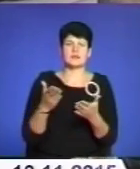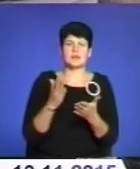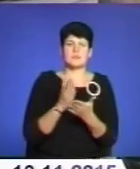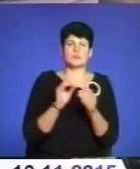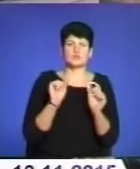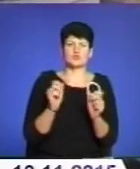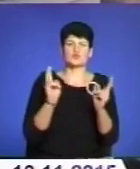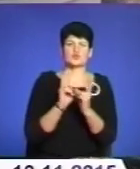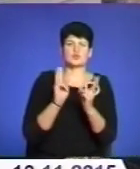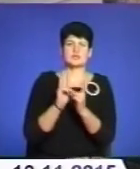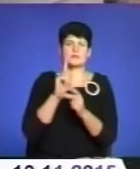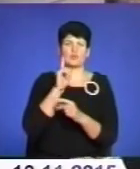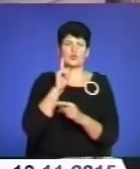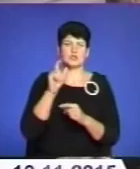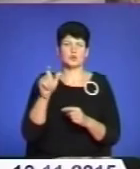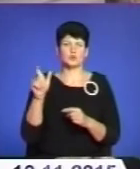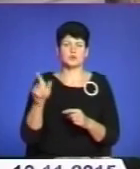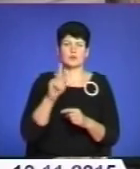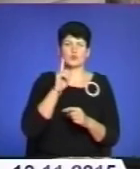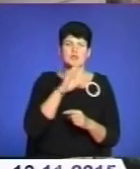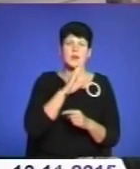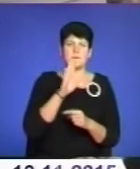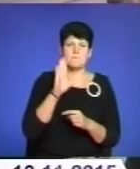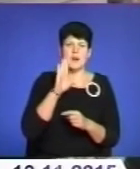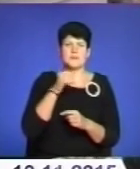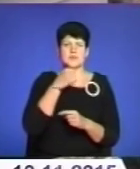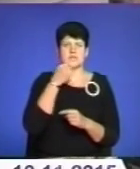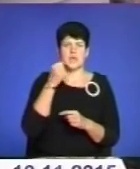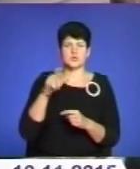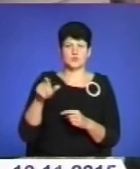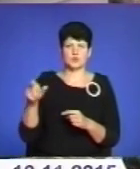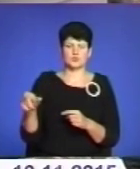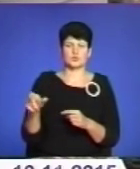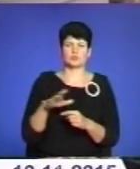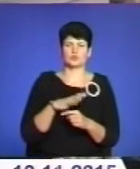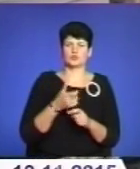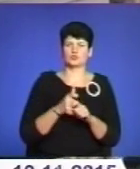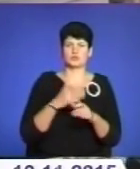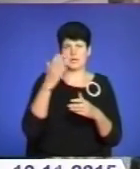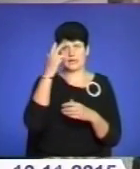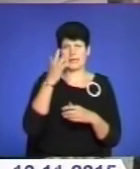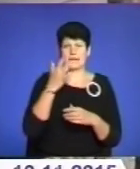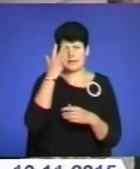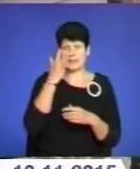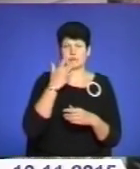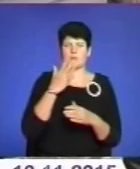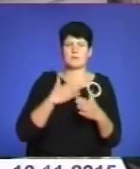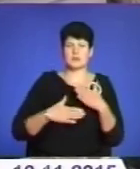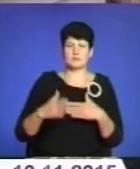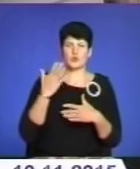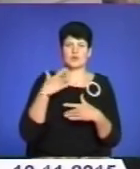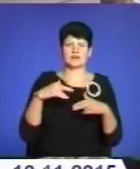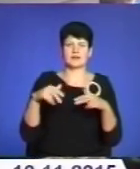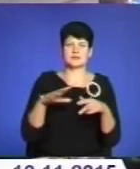можливість зустрітися і молоді люди, і молоді мами, і старші люди. І було дуже літом приємно, коли танці влаштовували коло